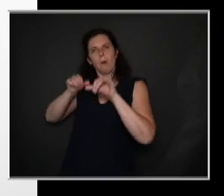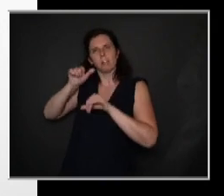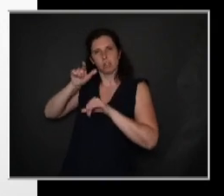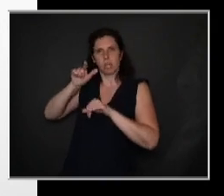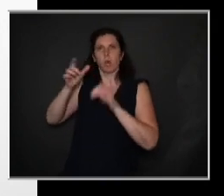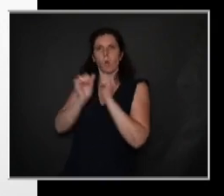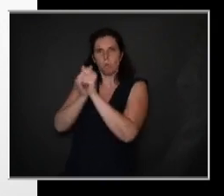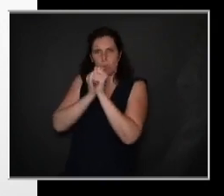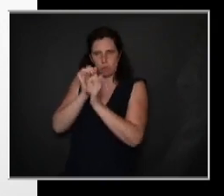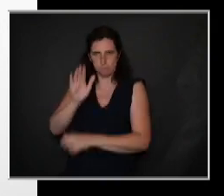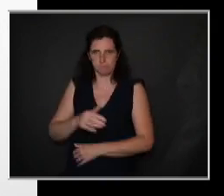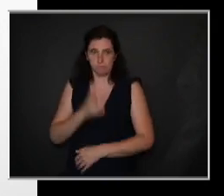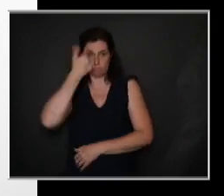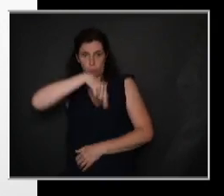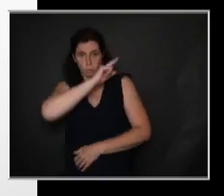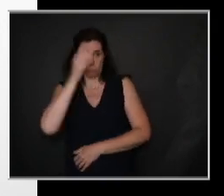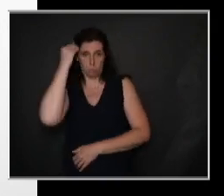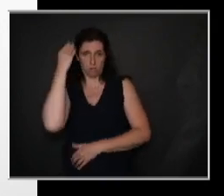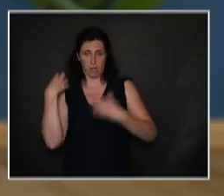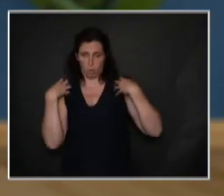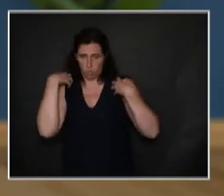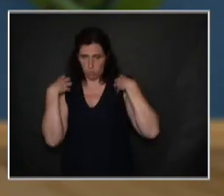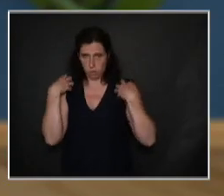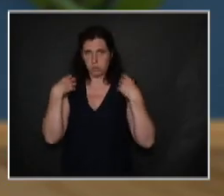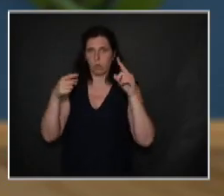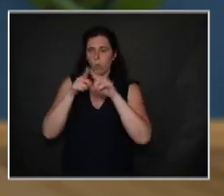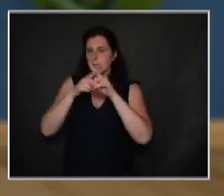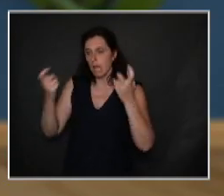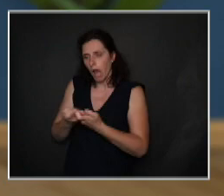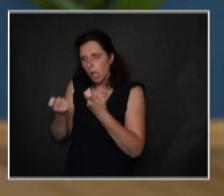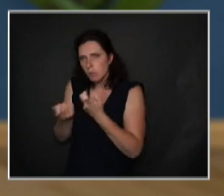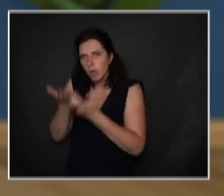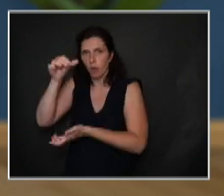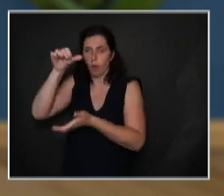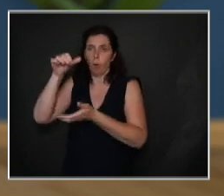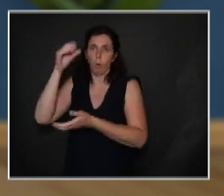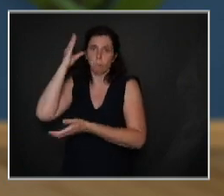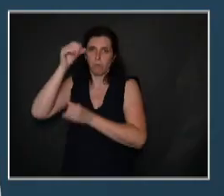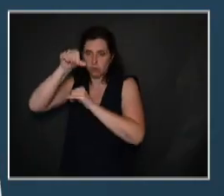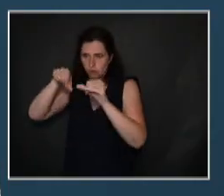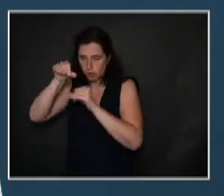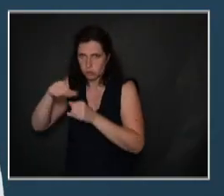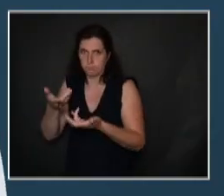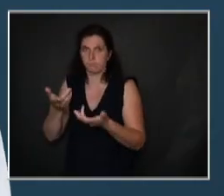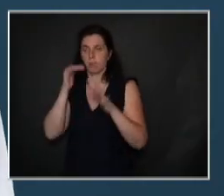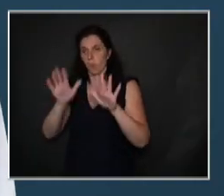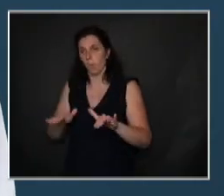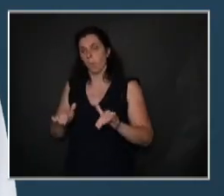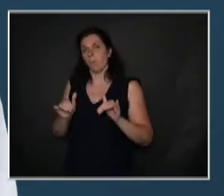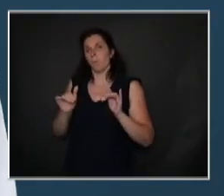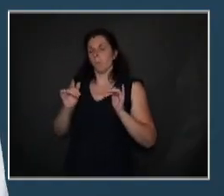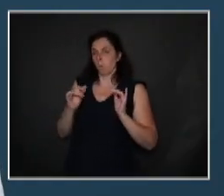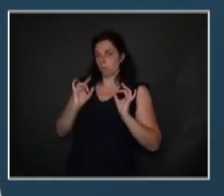nous rhumatologues et pour les autres spécialistes qui s'en occupent, les rééducateurs, certains chirurgiens, une école d'humilité. Hein, il